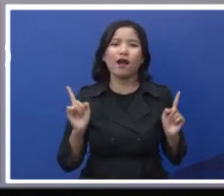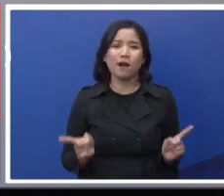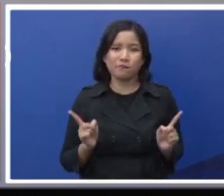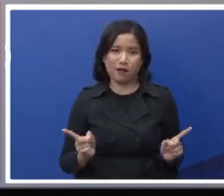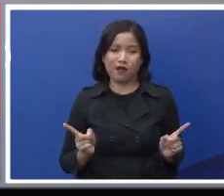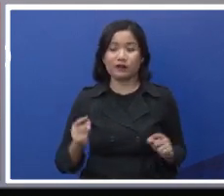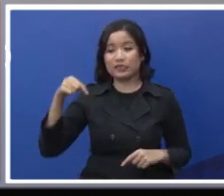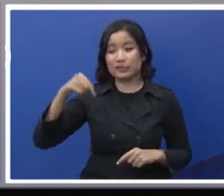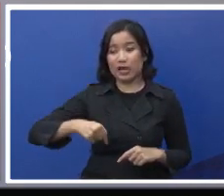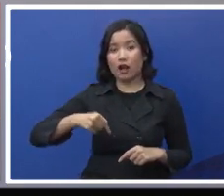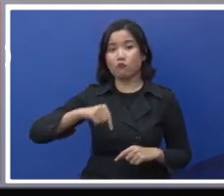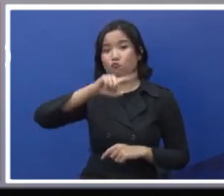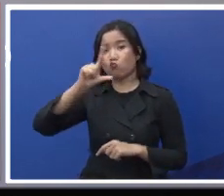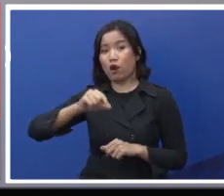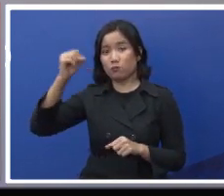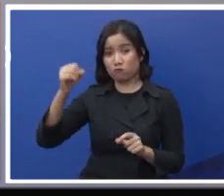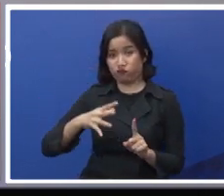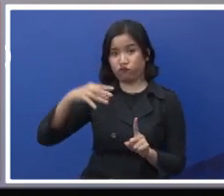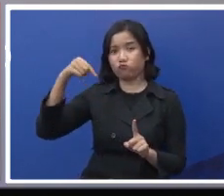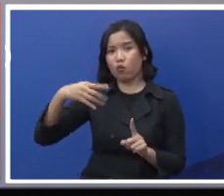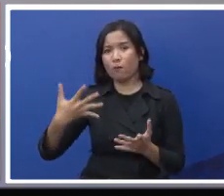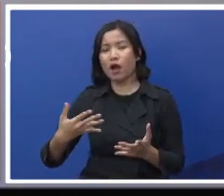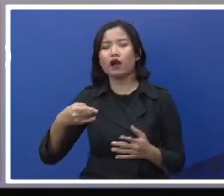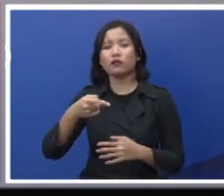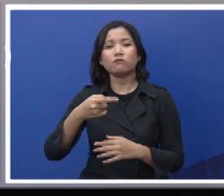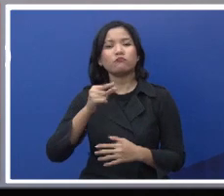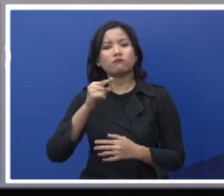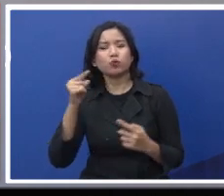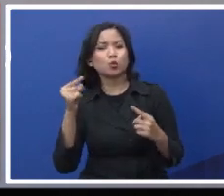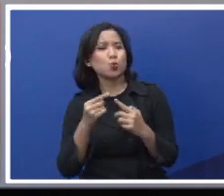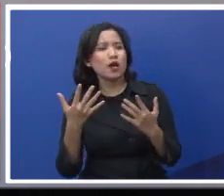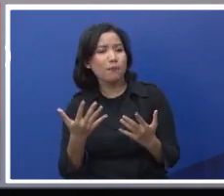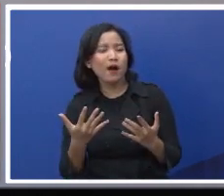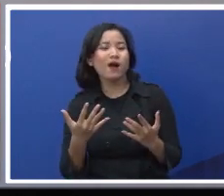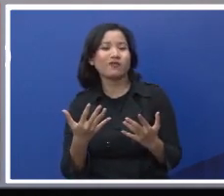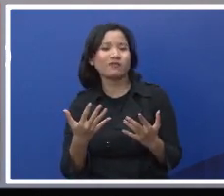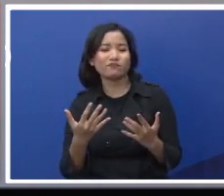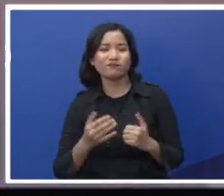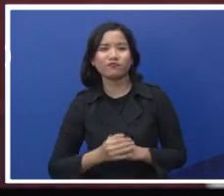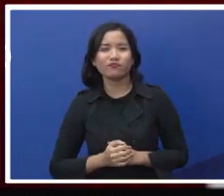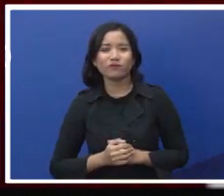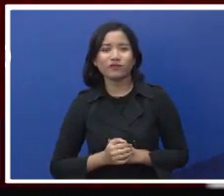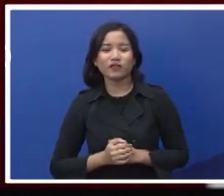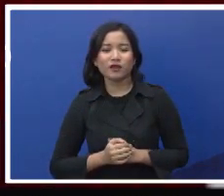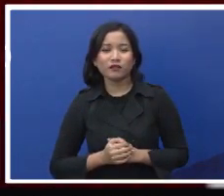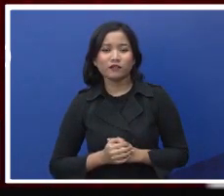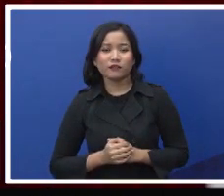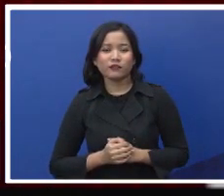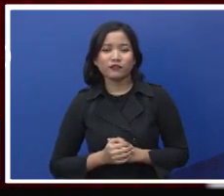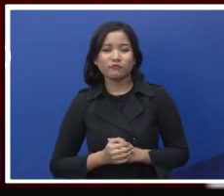Bulan Ramadan justru menjadi momentum untuk kepentingan meningkatkan tanggung